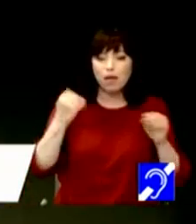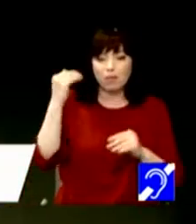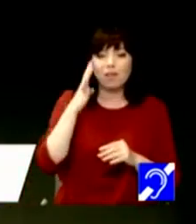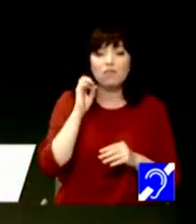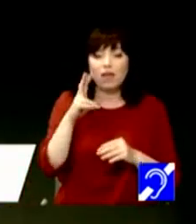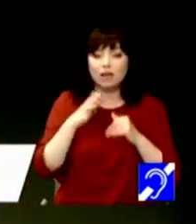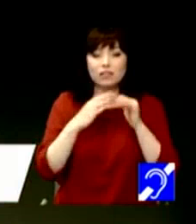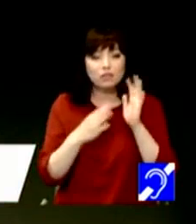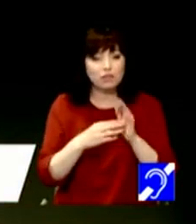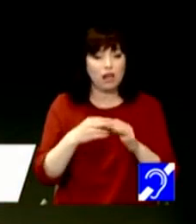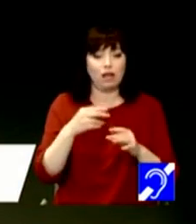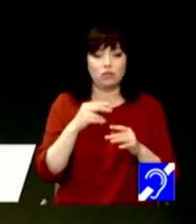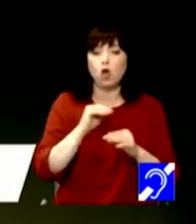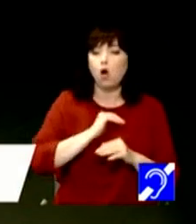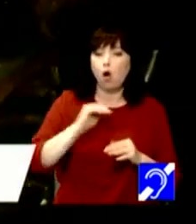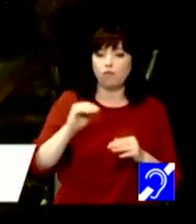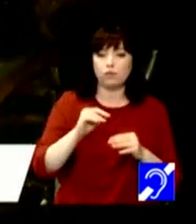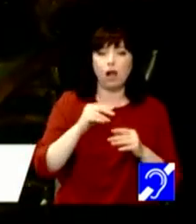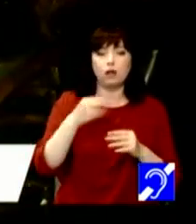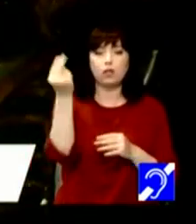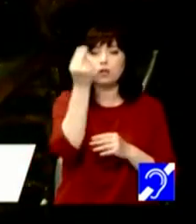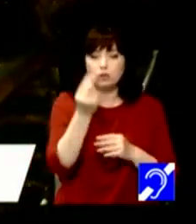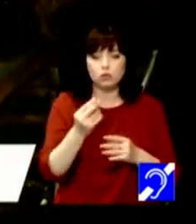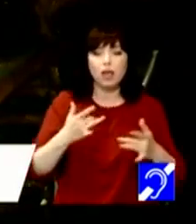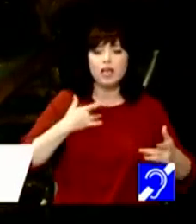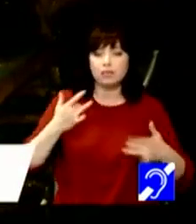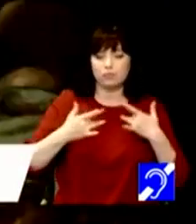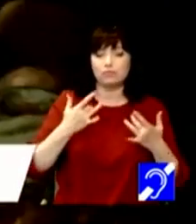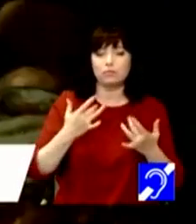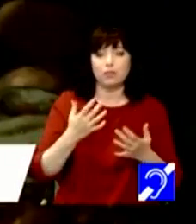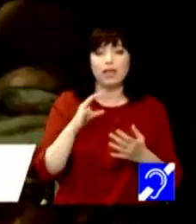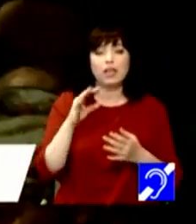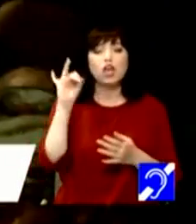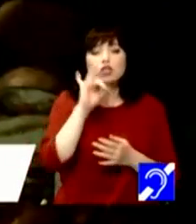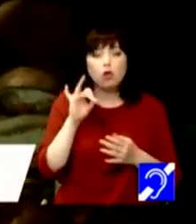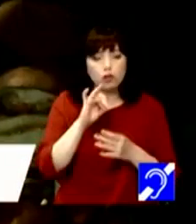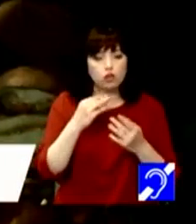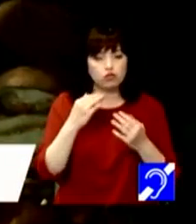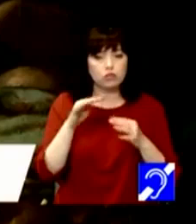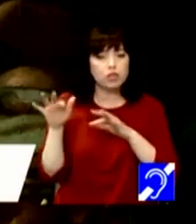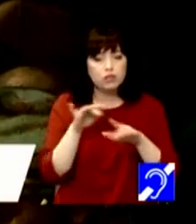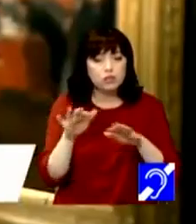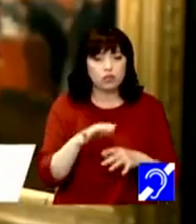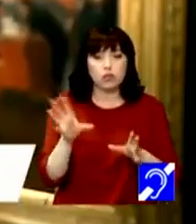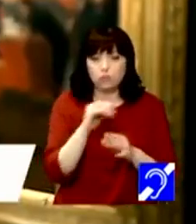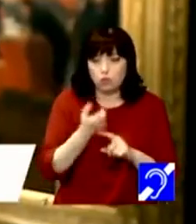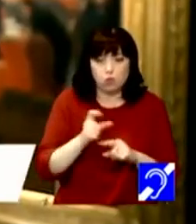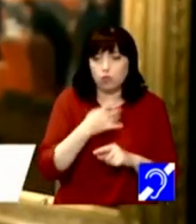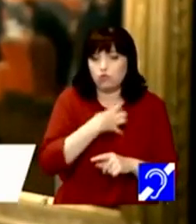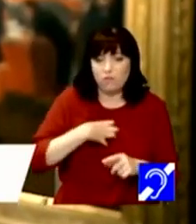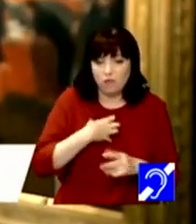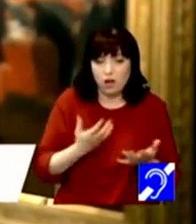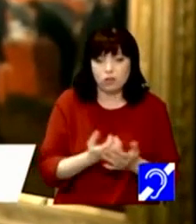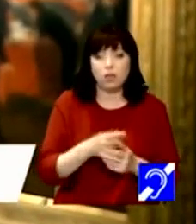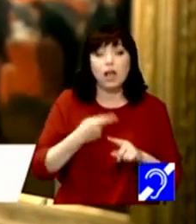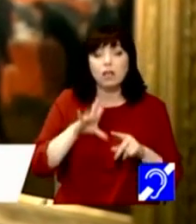XIX, portrete oficiale, scene istorice. Expozițiile mari, expozițiile importante, cum este cea în care ne aflăm